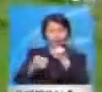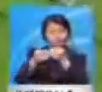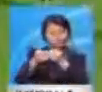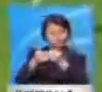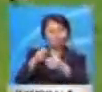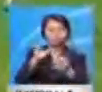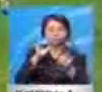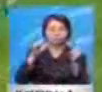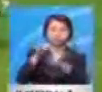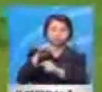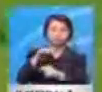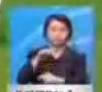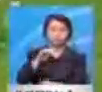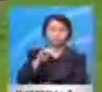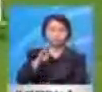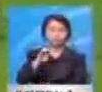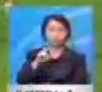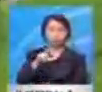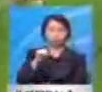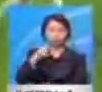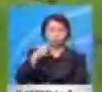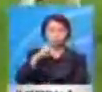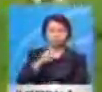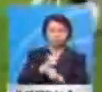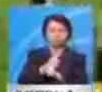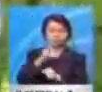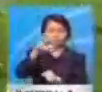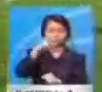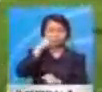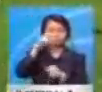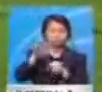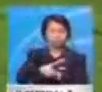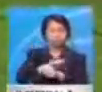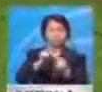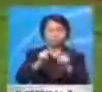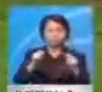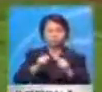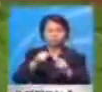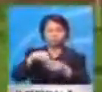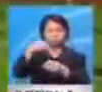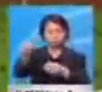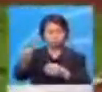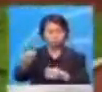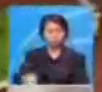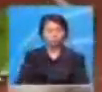sekali lagi dijaringkan darver volas untuk Pahang mengutip tiga mata penuh di tempat